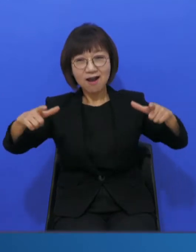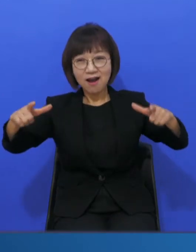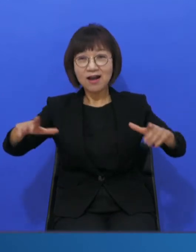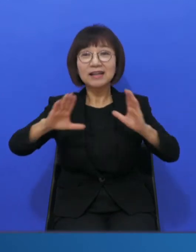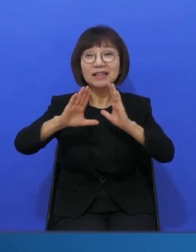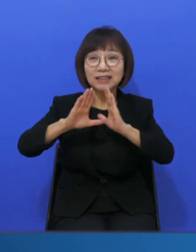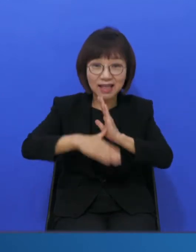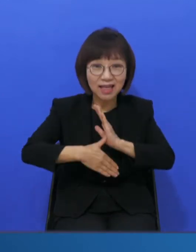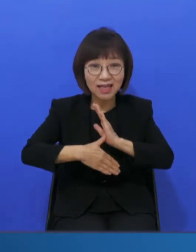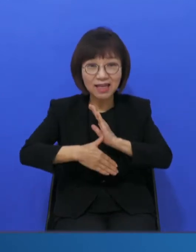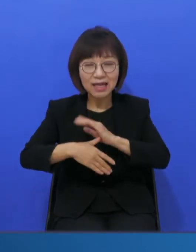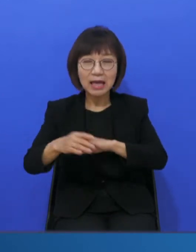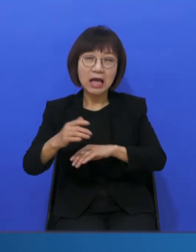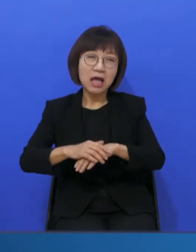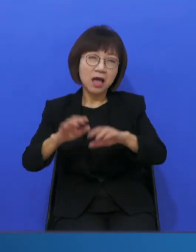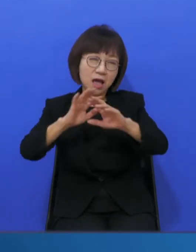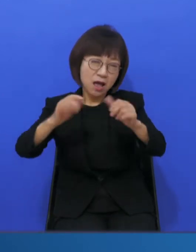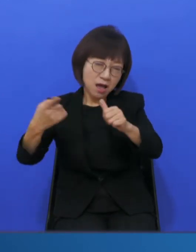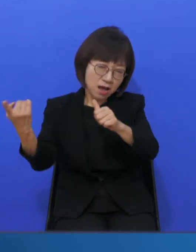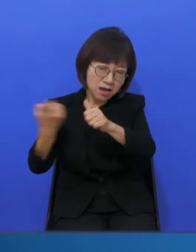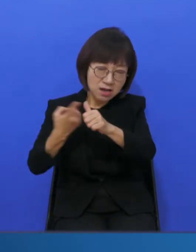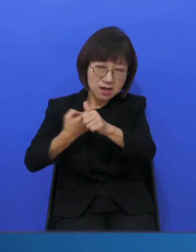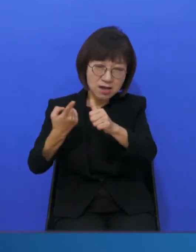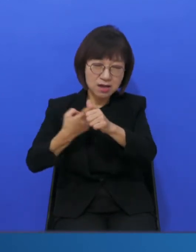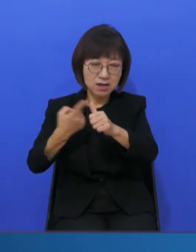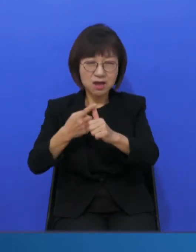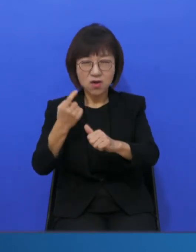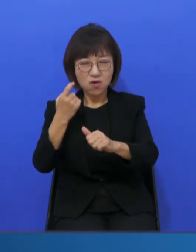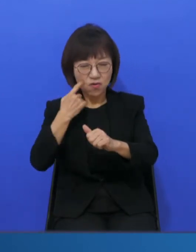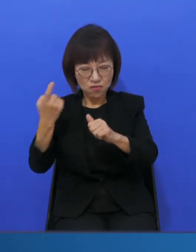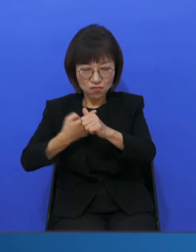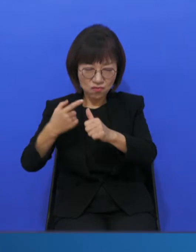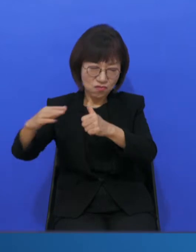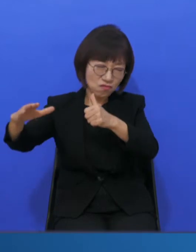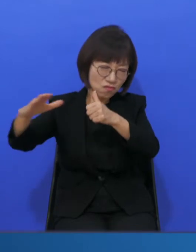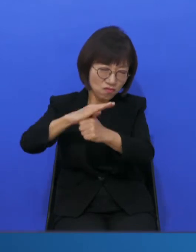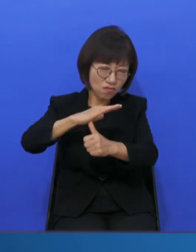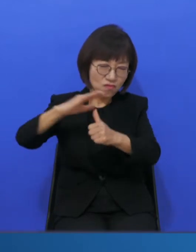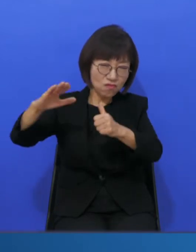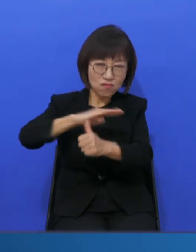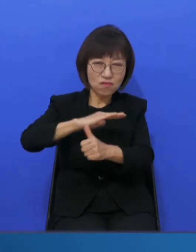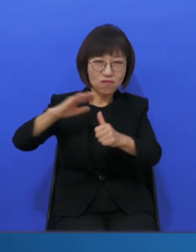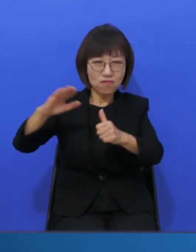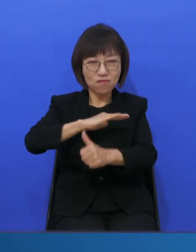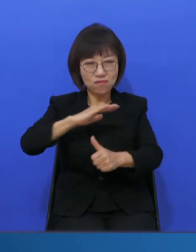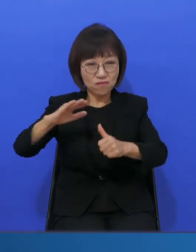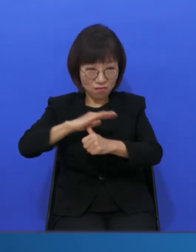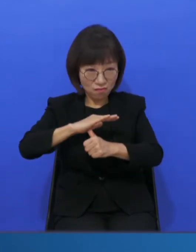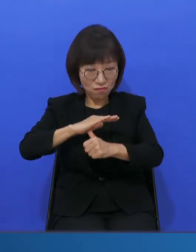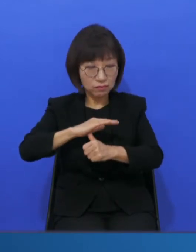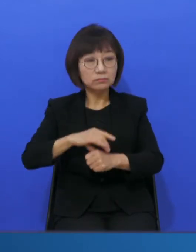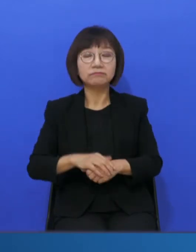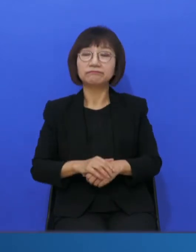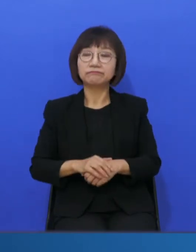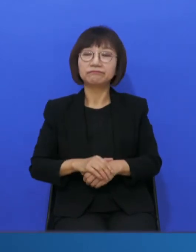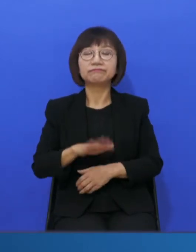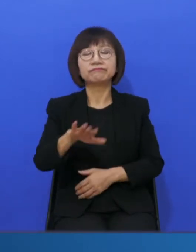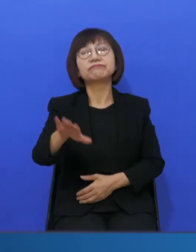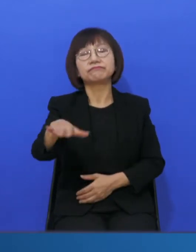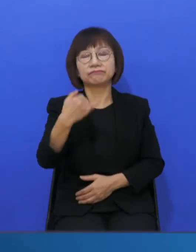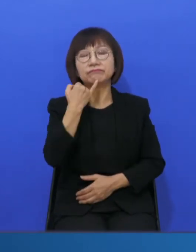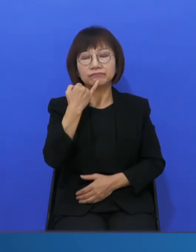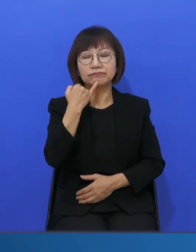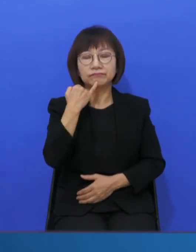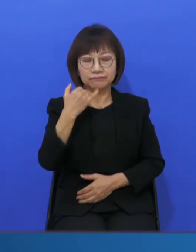world. 많은 뭐 중상모랑 뭐 많지요. 아무 상관 없습니다. And they had so many issues and events that took place, but it had nothing to do with us. 저는